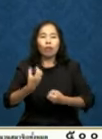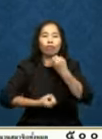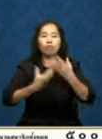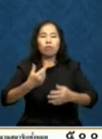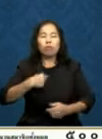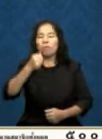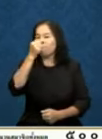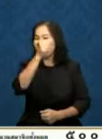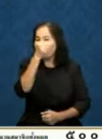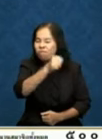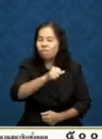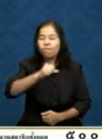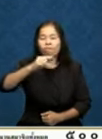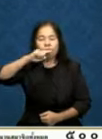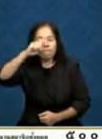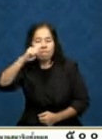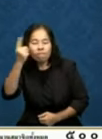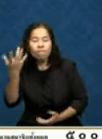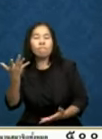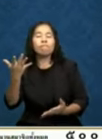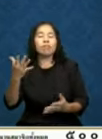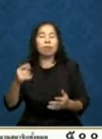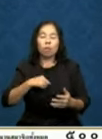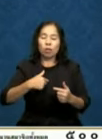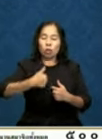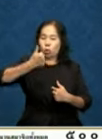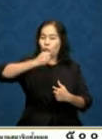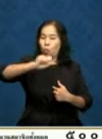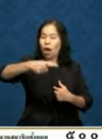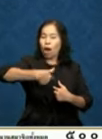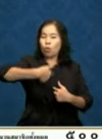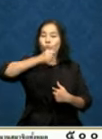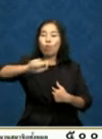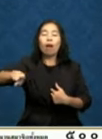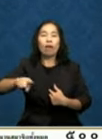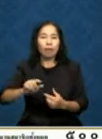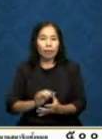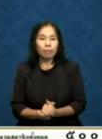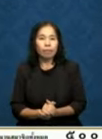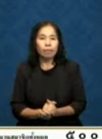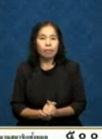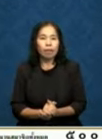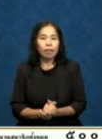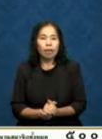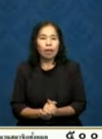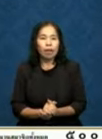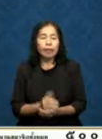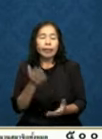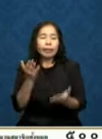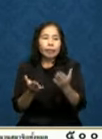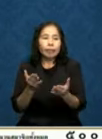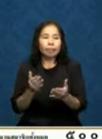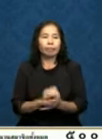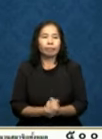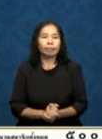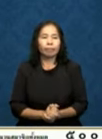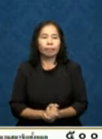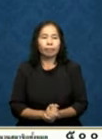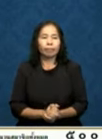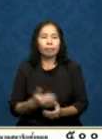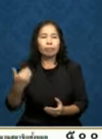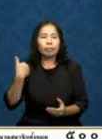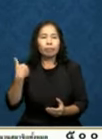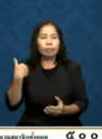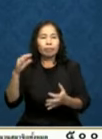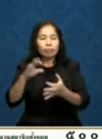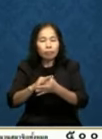หยิ่งยโสคิดว่าตัวเองเหนือกว่าผู้อื่นค่ะหรือว่าพฤติกรรมเสพติดนะคะหรือว่า addictive behaviors นะคะนั่นคือ